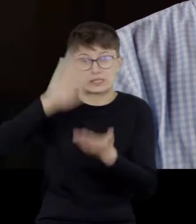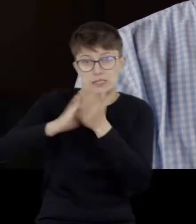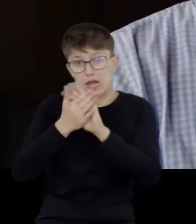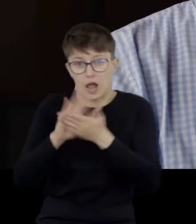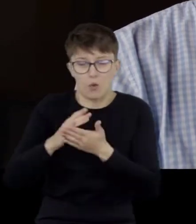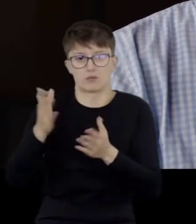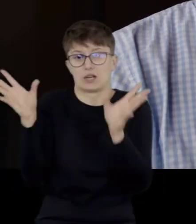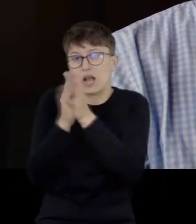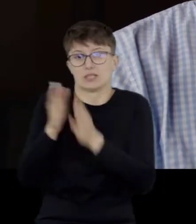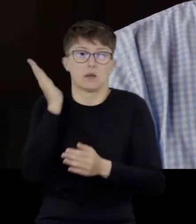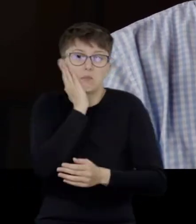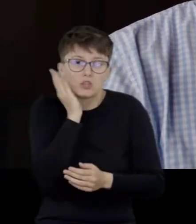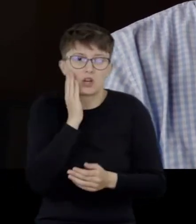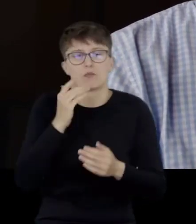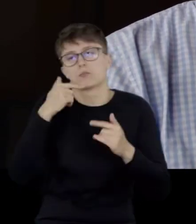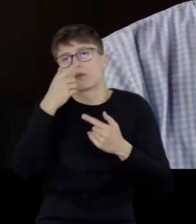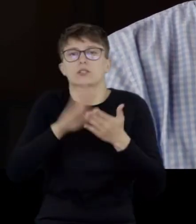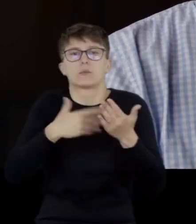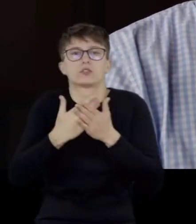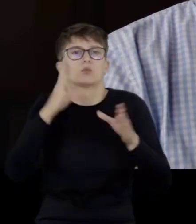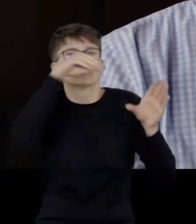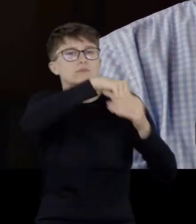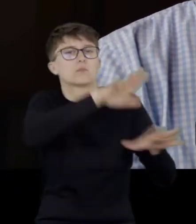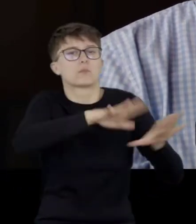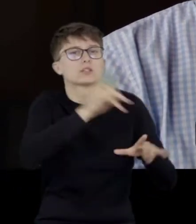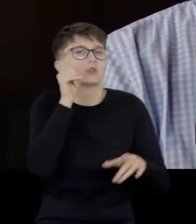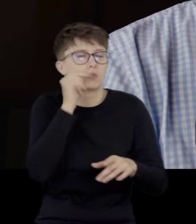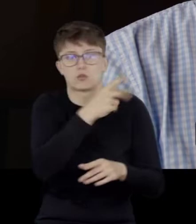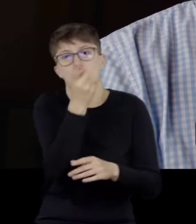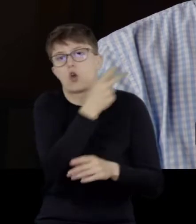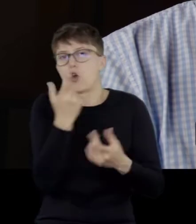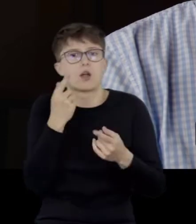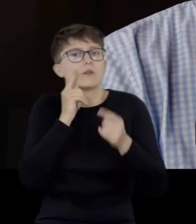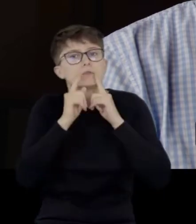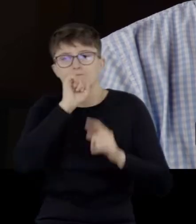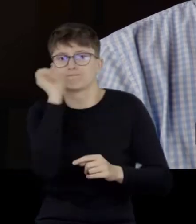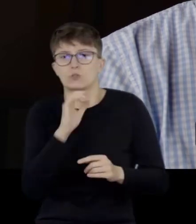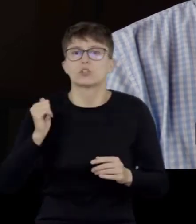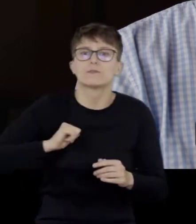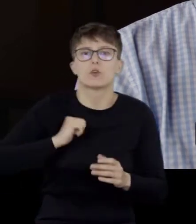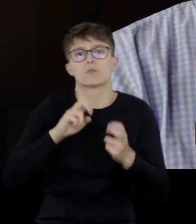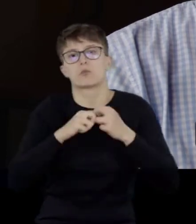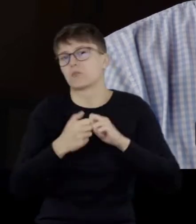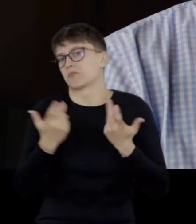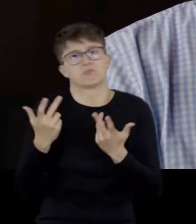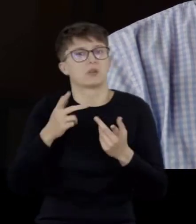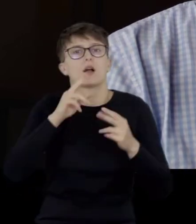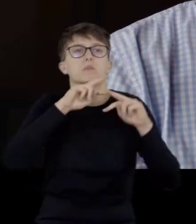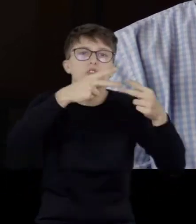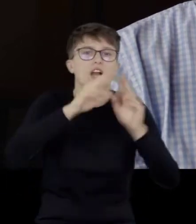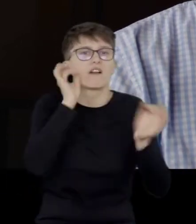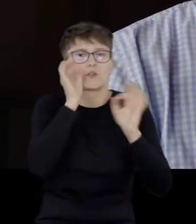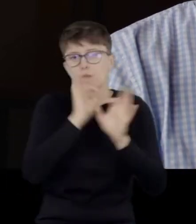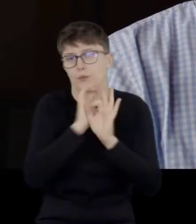znały między sobą, razem mieszkały, powiedzmy, w noclegowni, to nie rozmawiały ze sobą o swoich jakichś problemach, czy